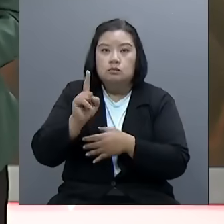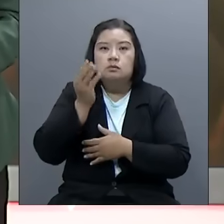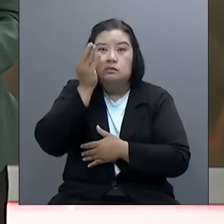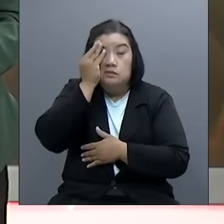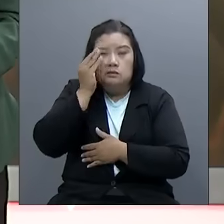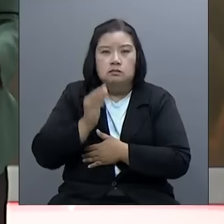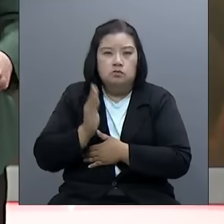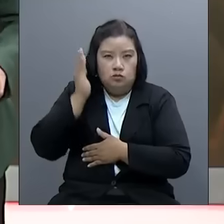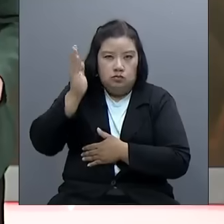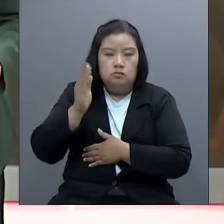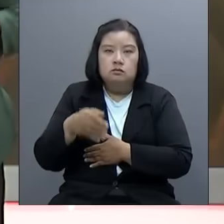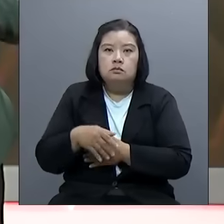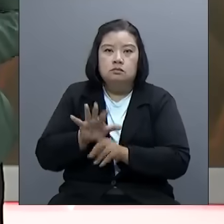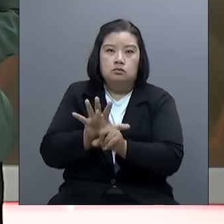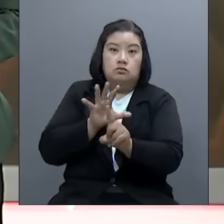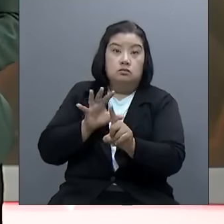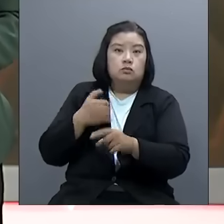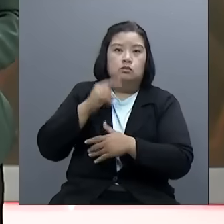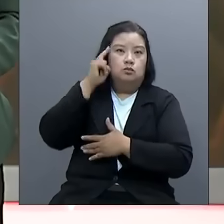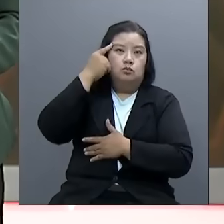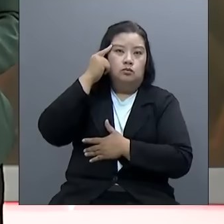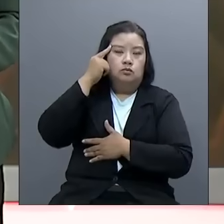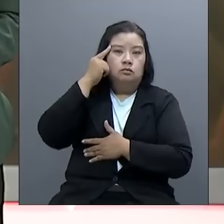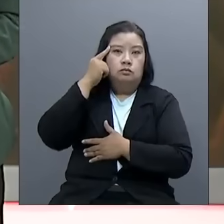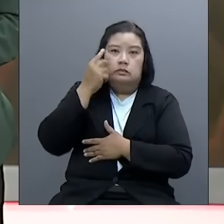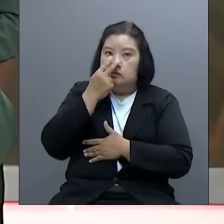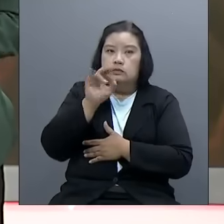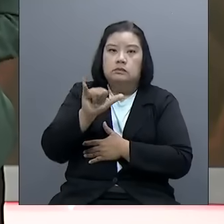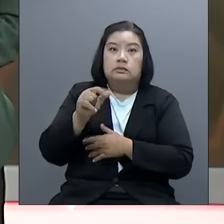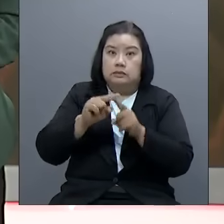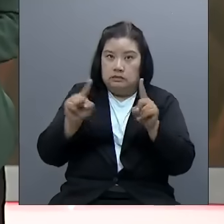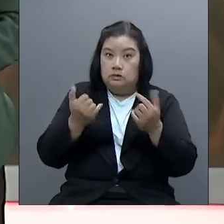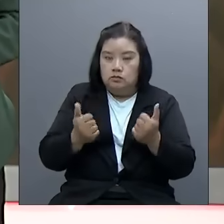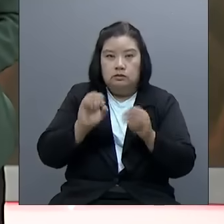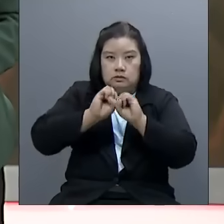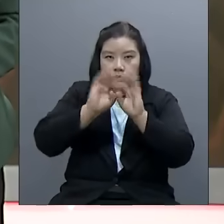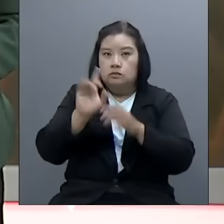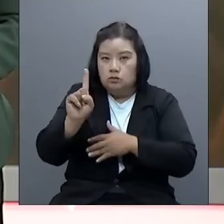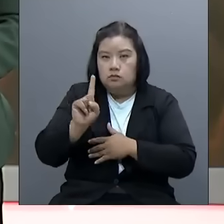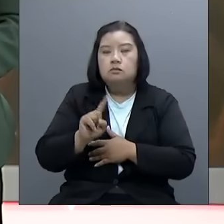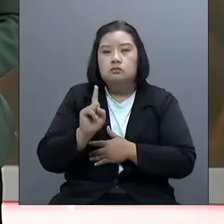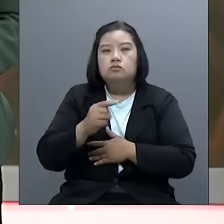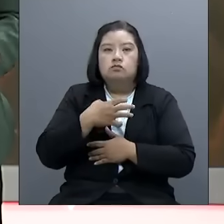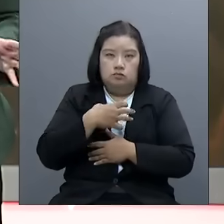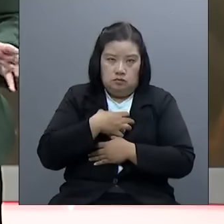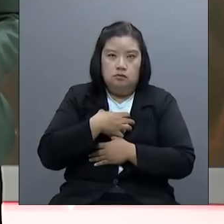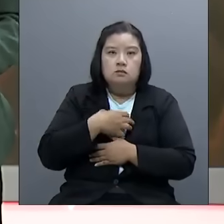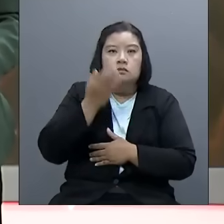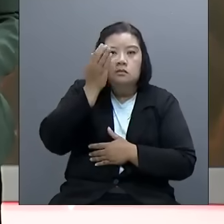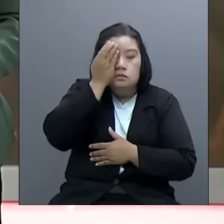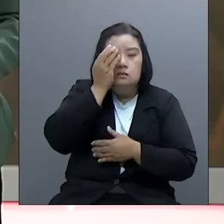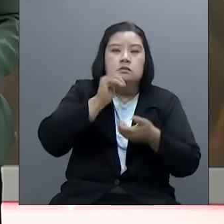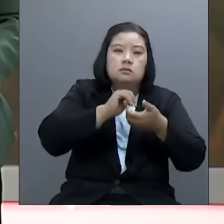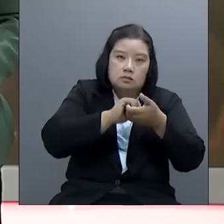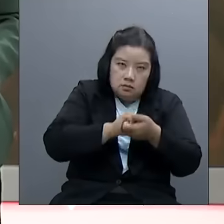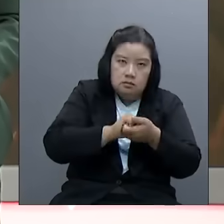เดี่ยวในภูมิภาคตะวันออกกลางหรือไม่แต่สิ่งหนึ่งที่ชัดเจนค่ะนั่นก็คือความพยายามในการฟื้นฟูความสัมพันธ์ของอิสราเอลกับชาติ